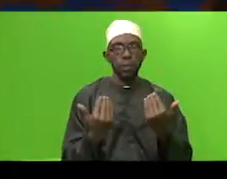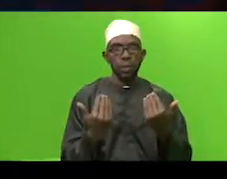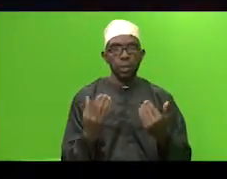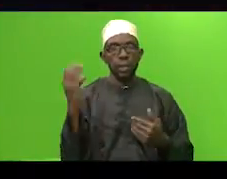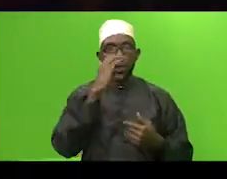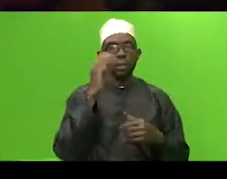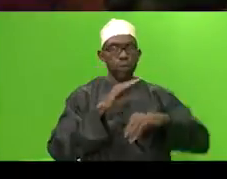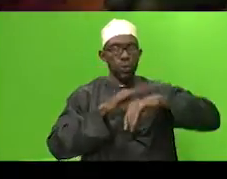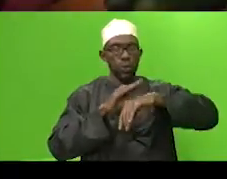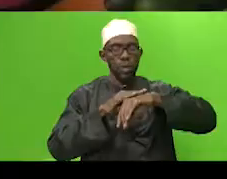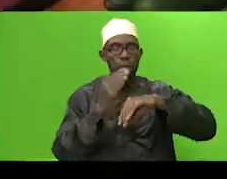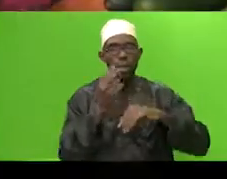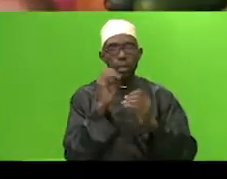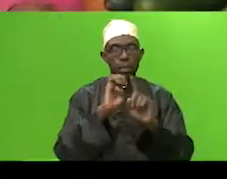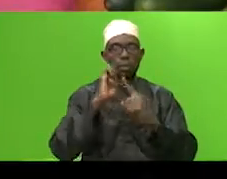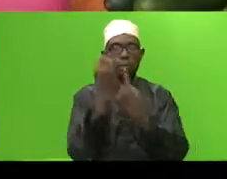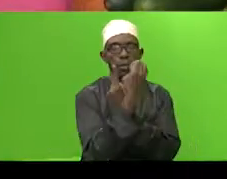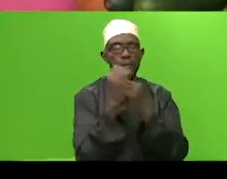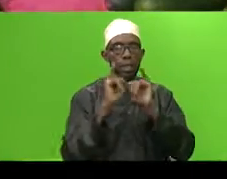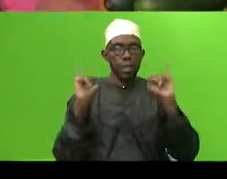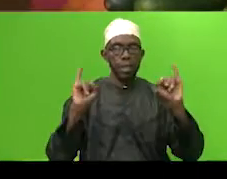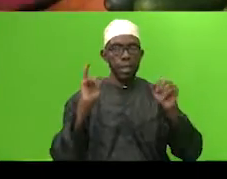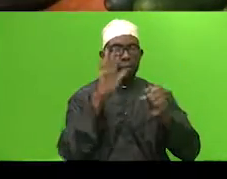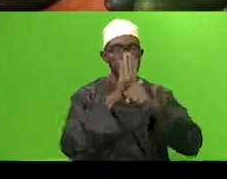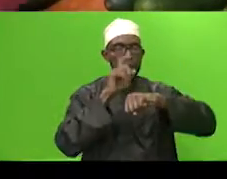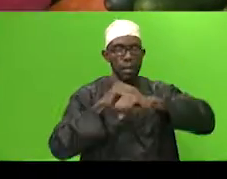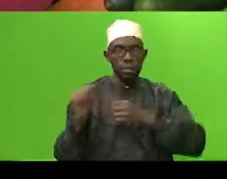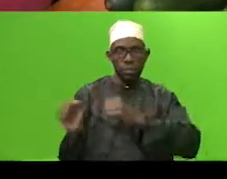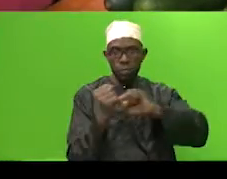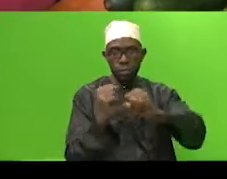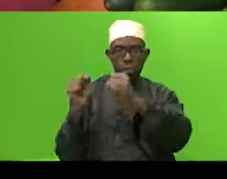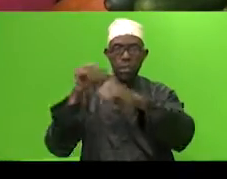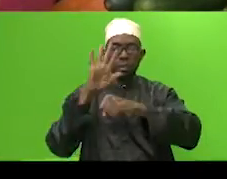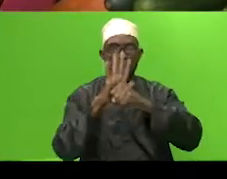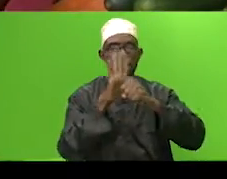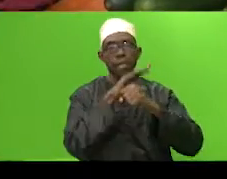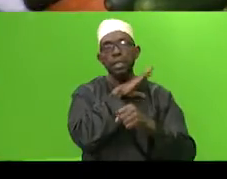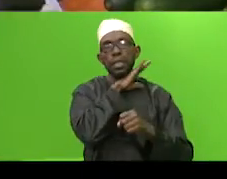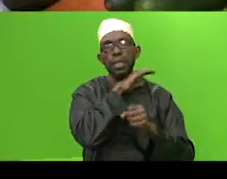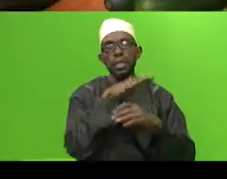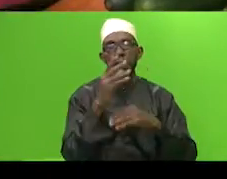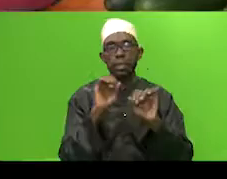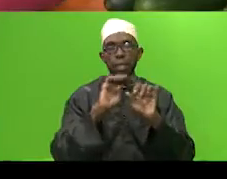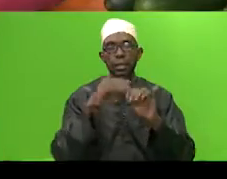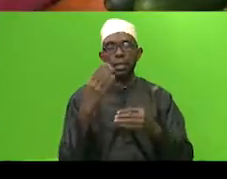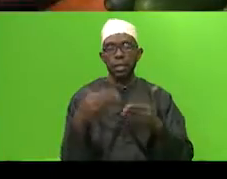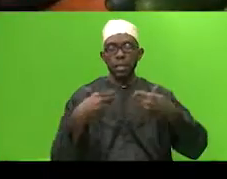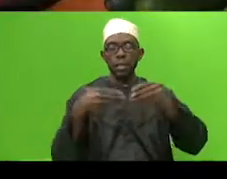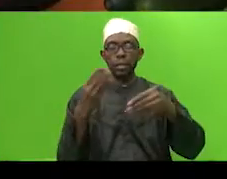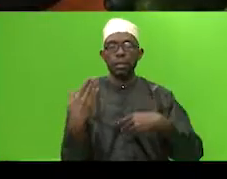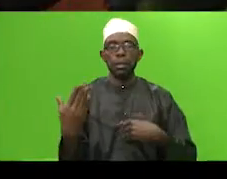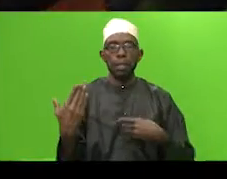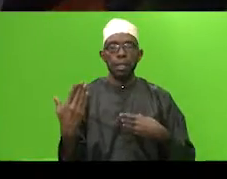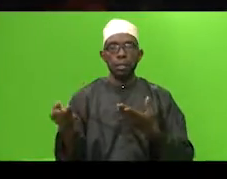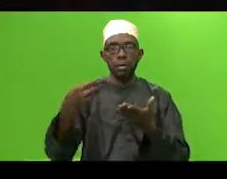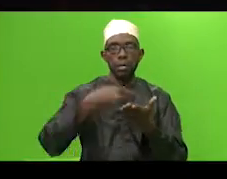ndio mzuri. Hata unaona environment ni safi. Mara nyingi tulikuwa tukifagia kuna takataka nyingi za karatasi. Na hata hivyo hata kununua